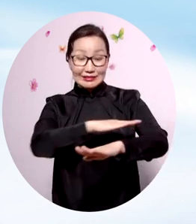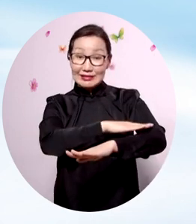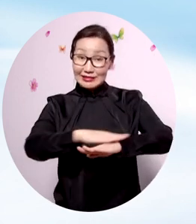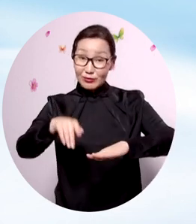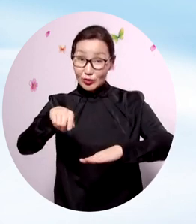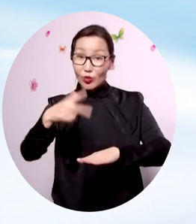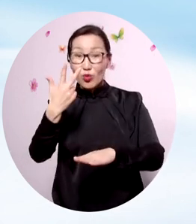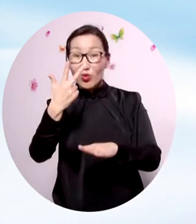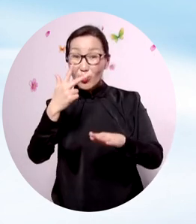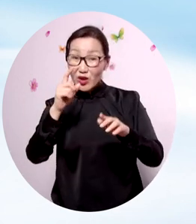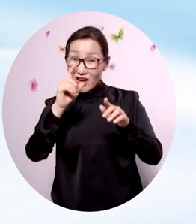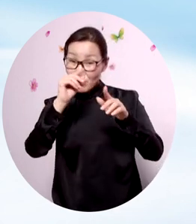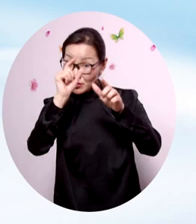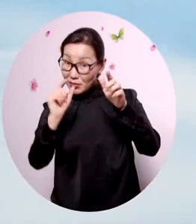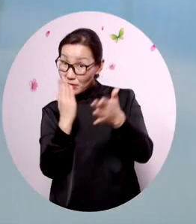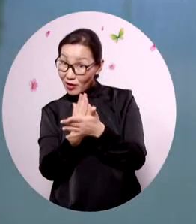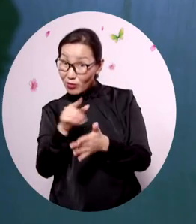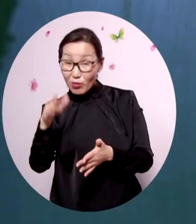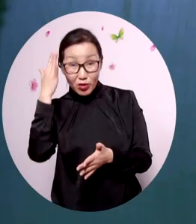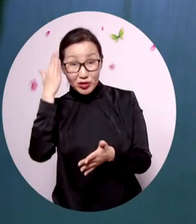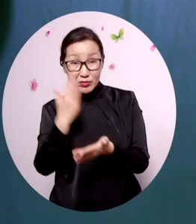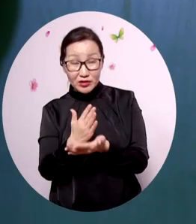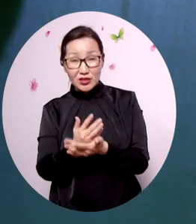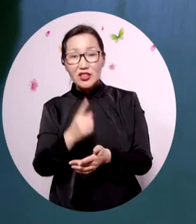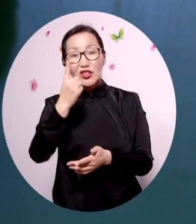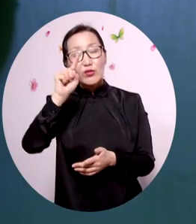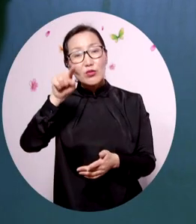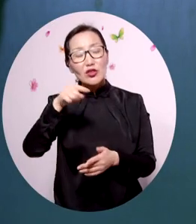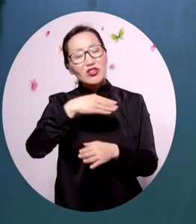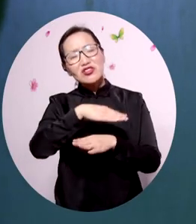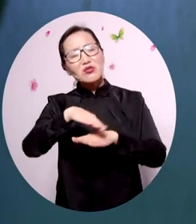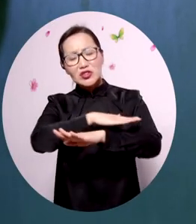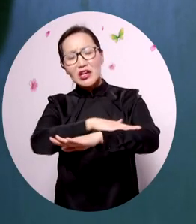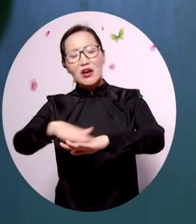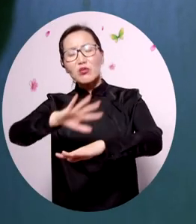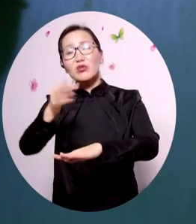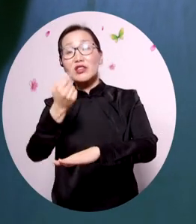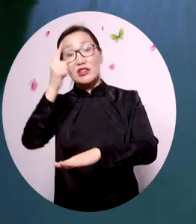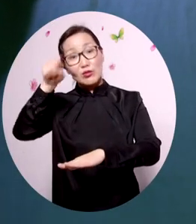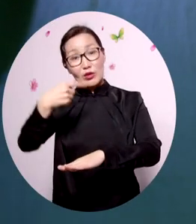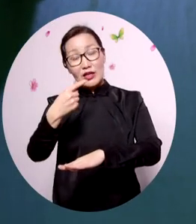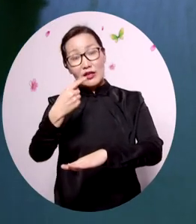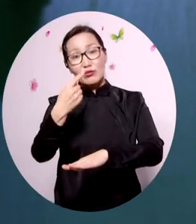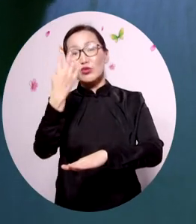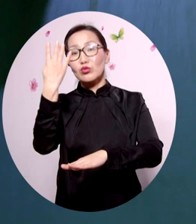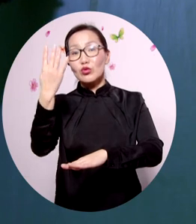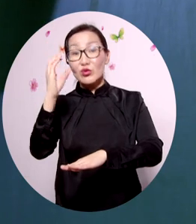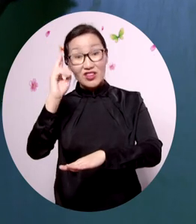гурван хэмжигдэхүүн заавал байдаг. Нийт явсан зам маань 1 бүхэл 10.4 км.